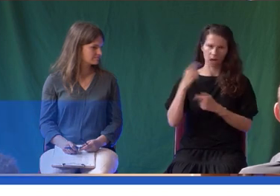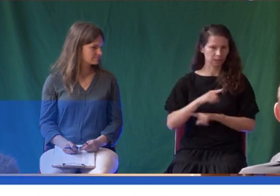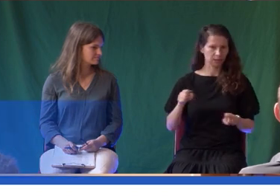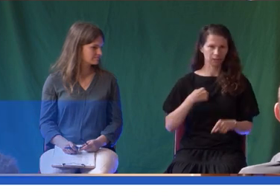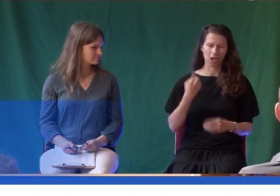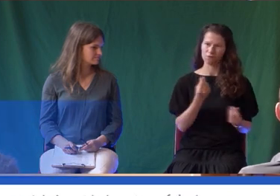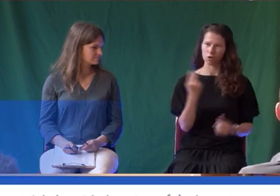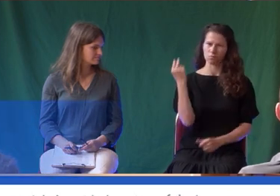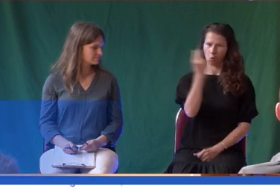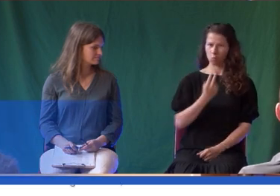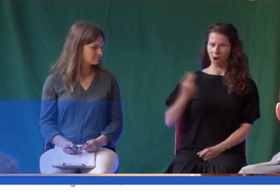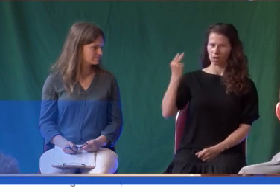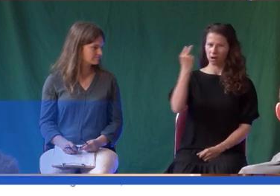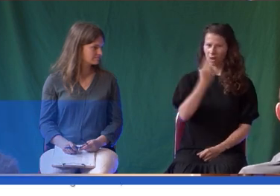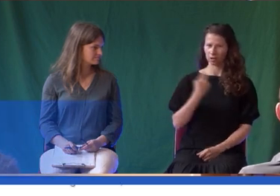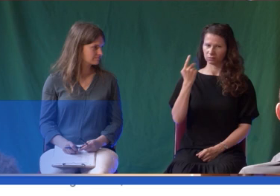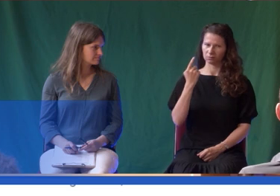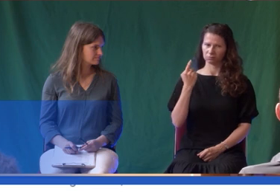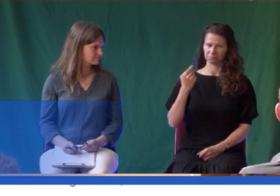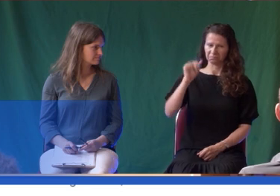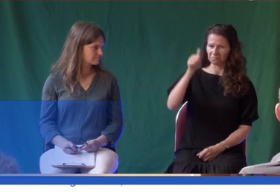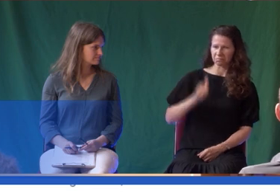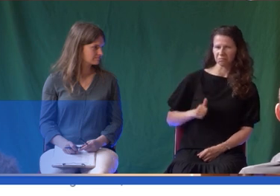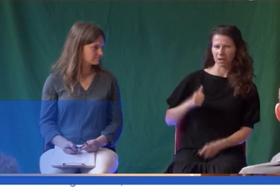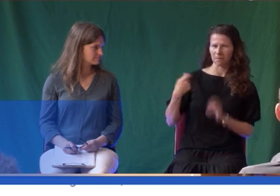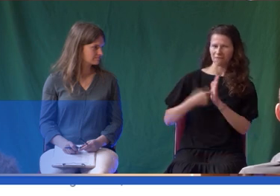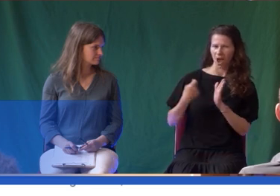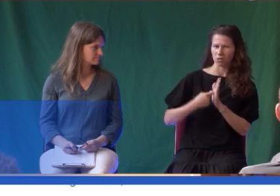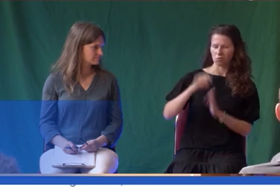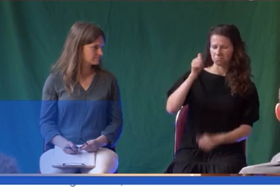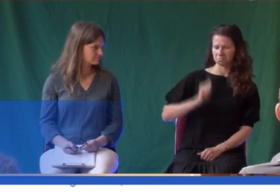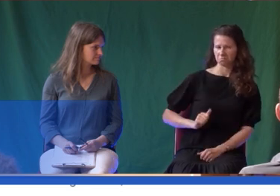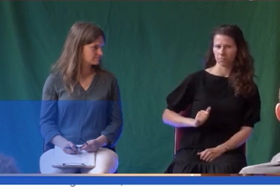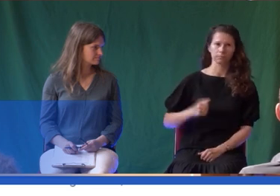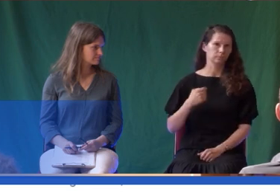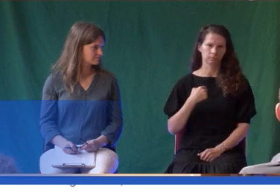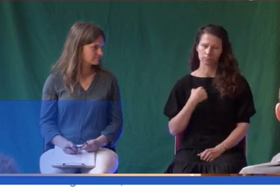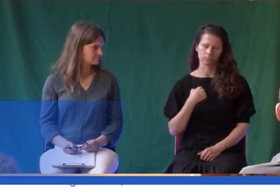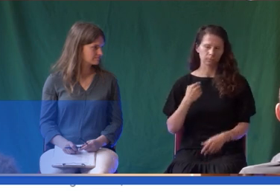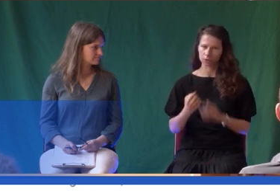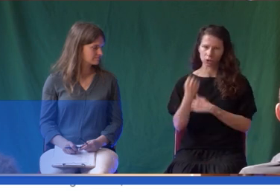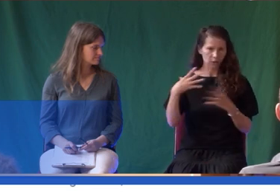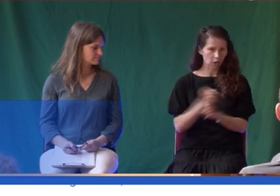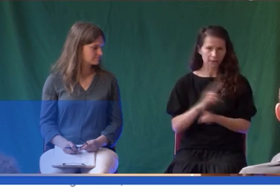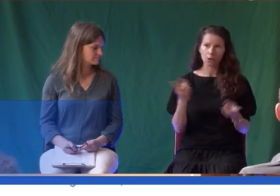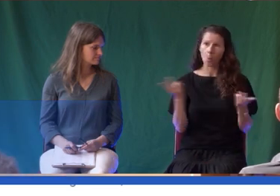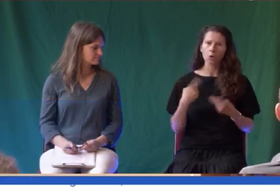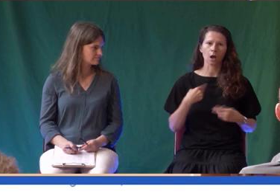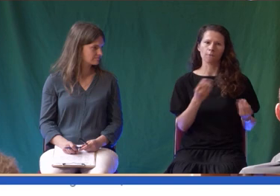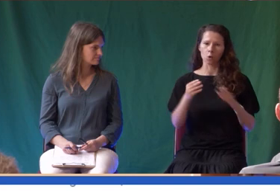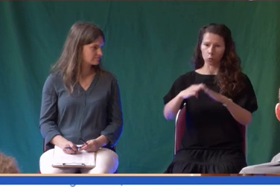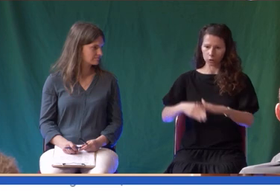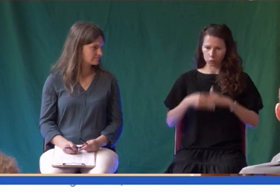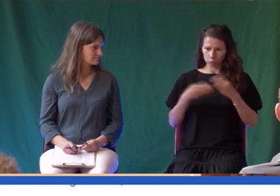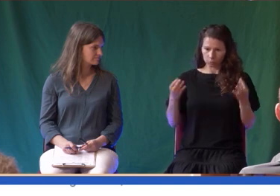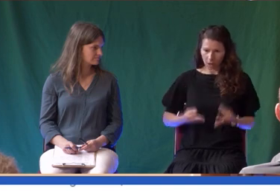beurteilt fühle und ich schaffe es vor allem dann nicht stark zu sein wenn wir die Unterstützung fehlt die ich ganz dringend brauche